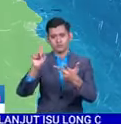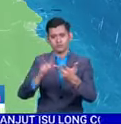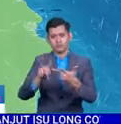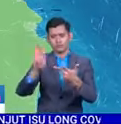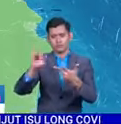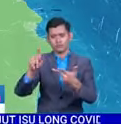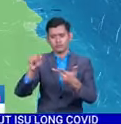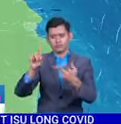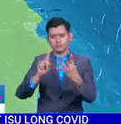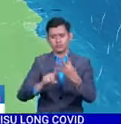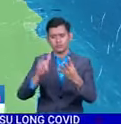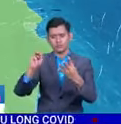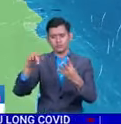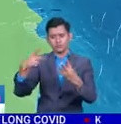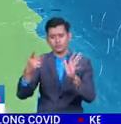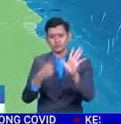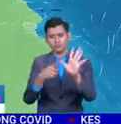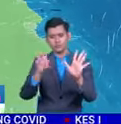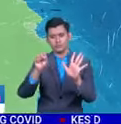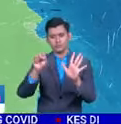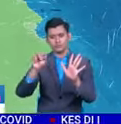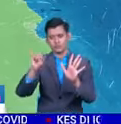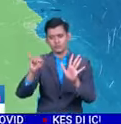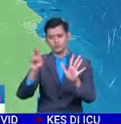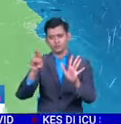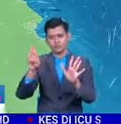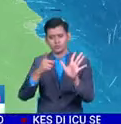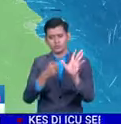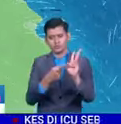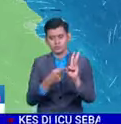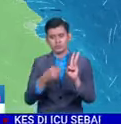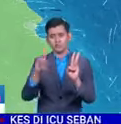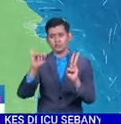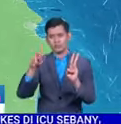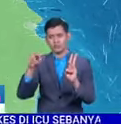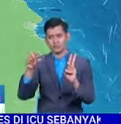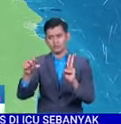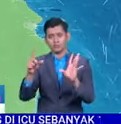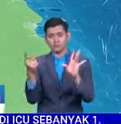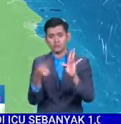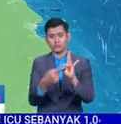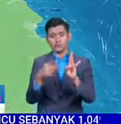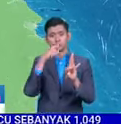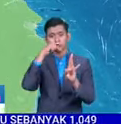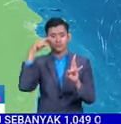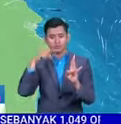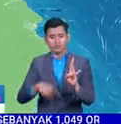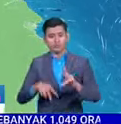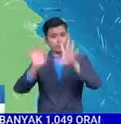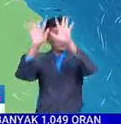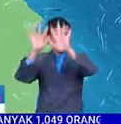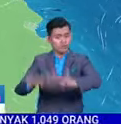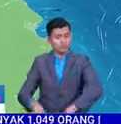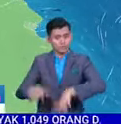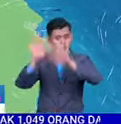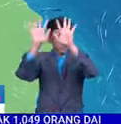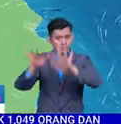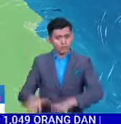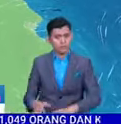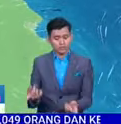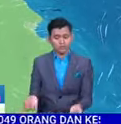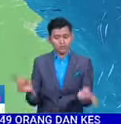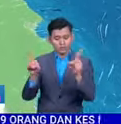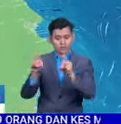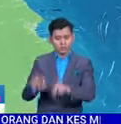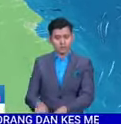Bintulu, Mukah, Sibu, Betong dan juga Kuching. Keadaan hujan yang sedang berlaku ketika ini juga